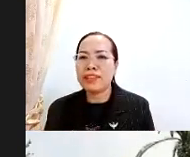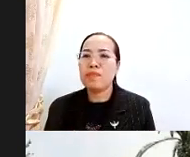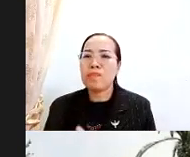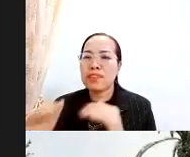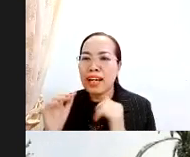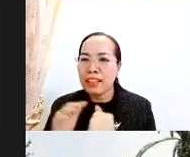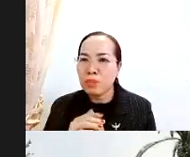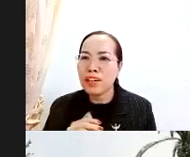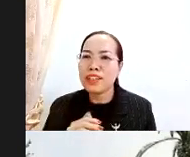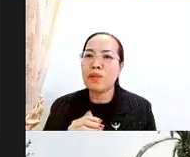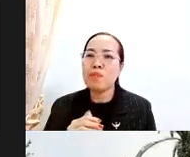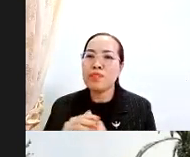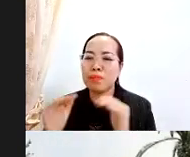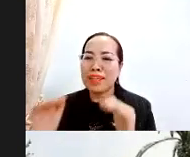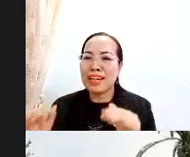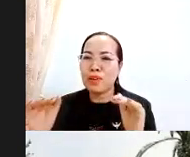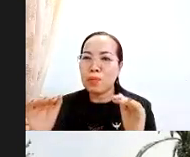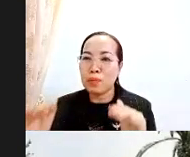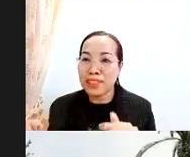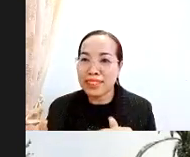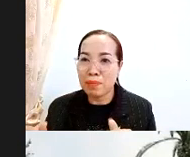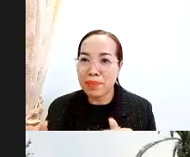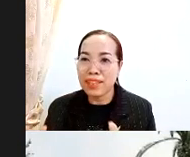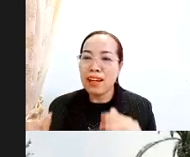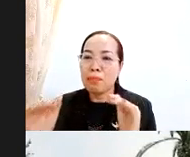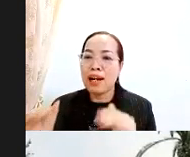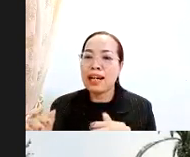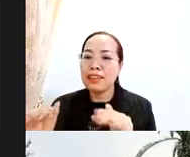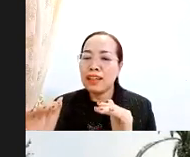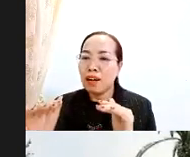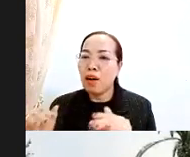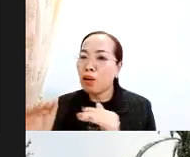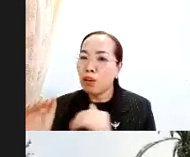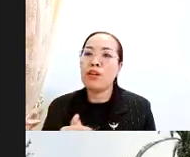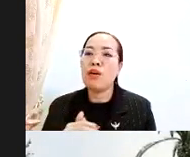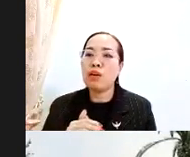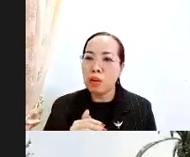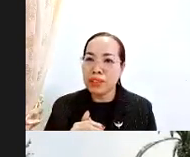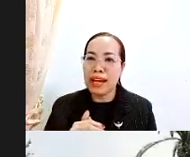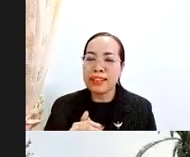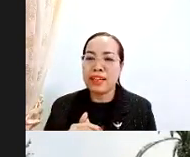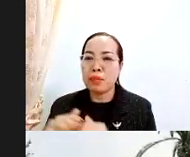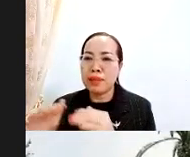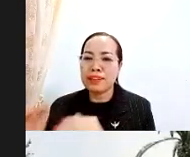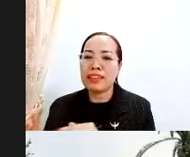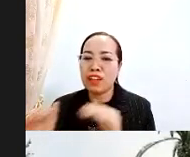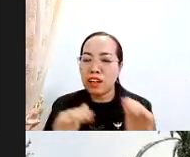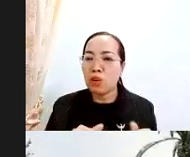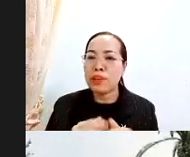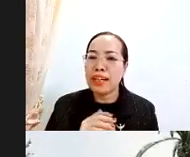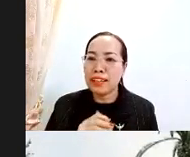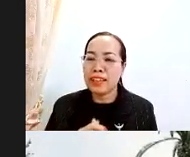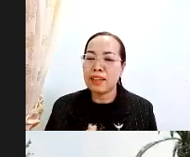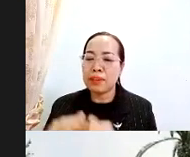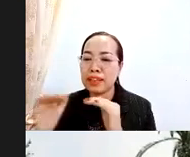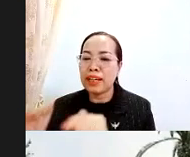miên tết tái thôi nhom sầm mai ca covid pi nam đi ban o con đọc covid đại cha mình men tha chọn ở